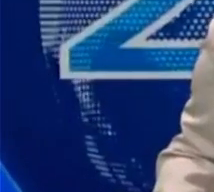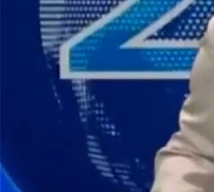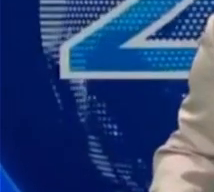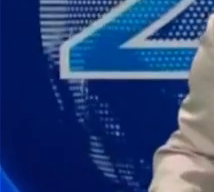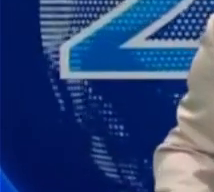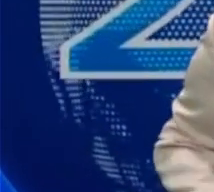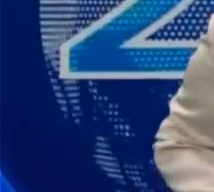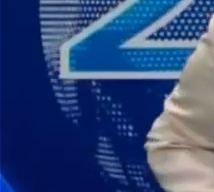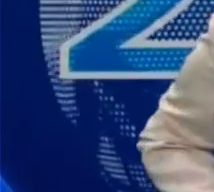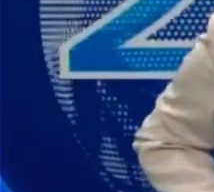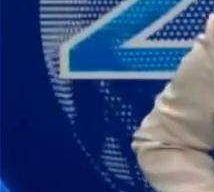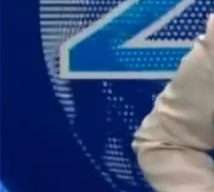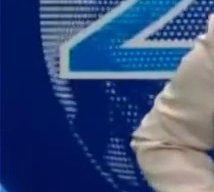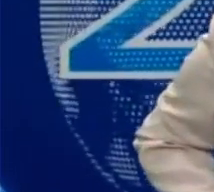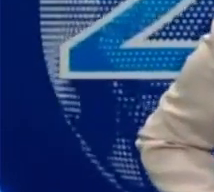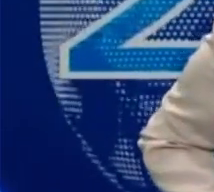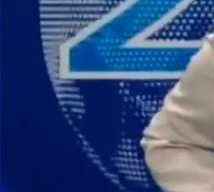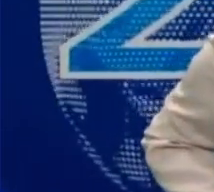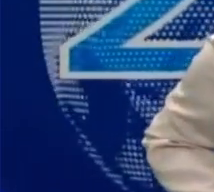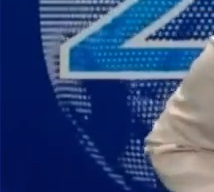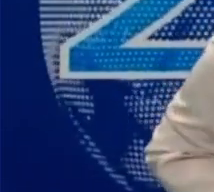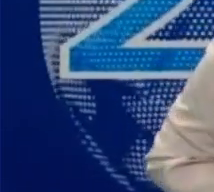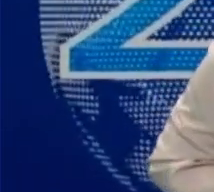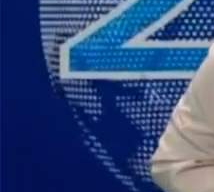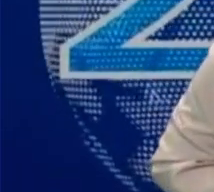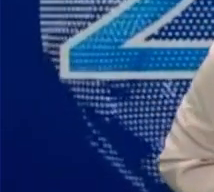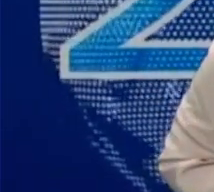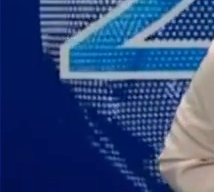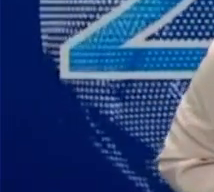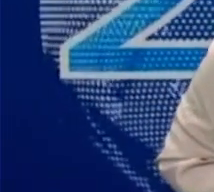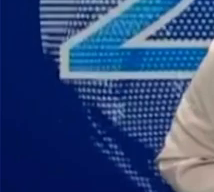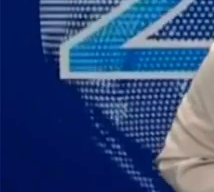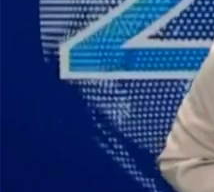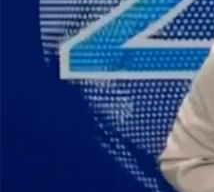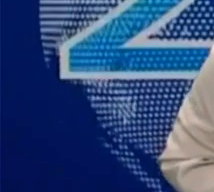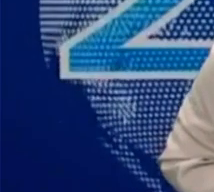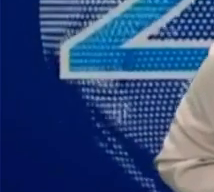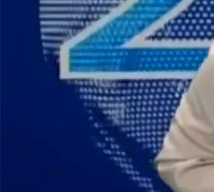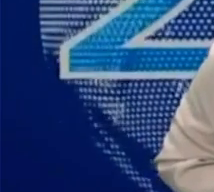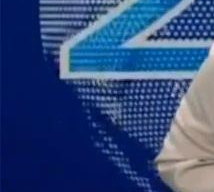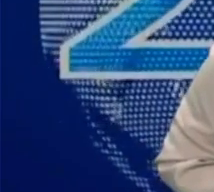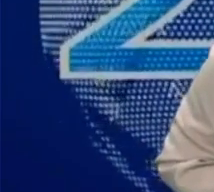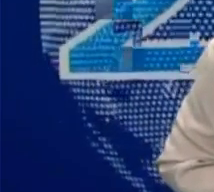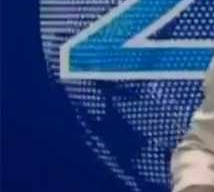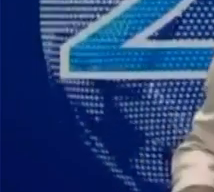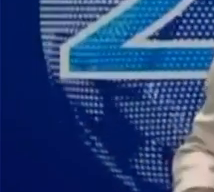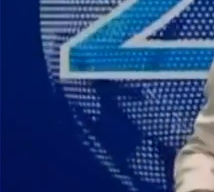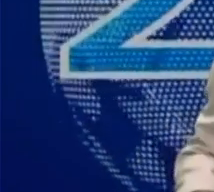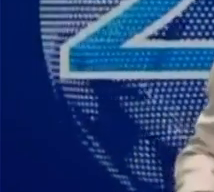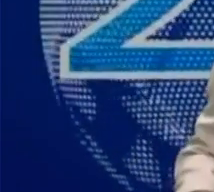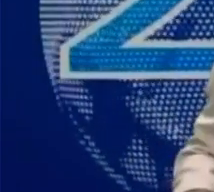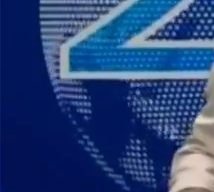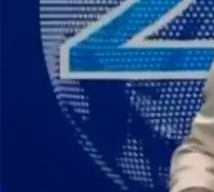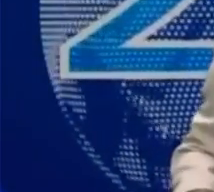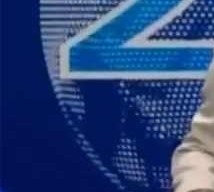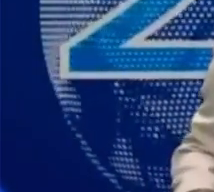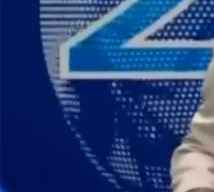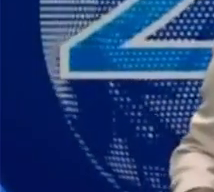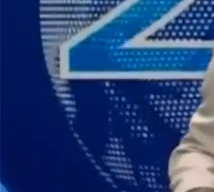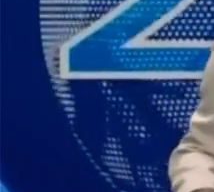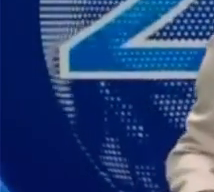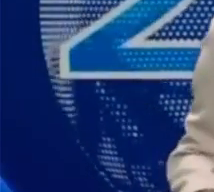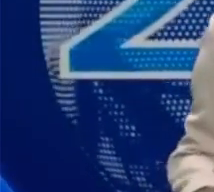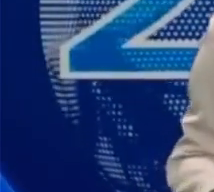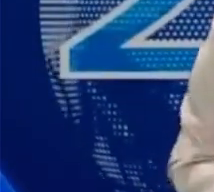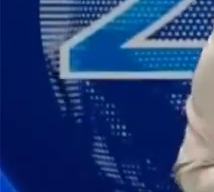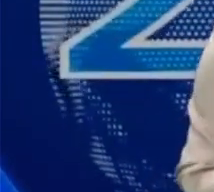messieurs. Bonsoir et bienvenue aux 20h. En provenant de la province du Haut-Katanga, dans le cadre